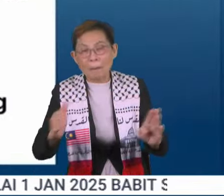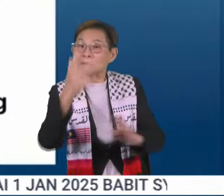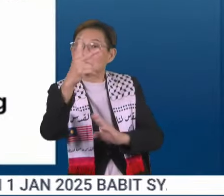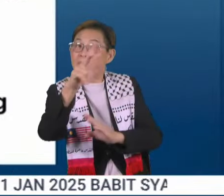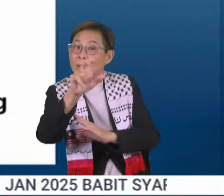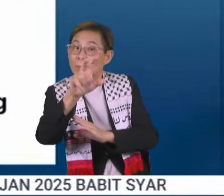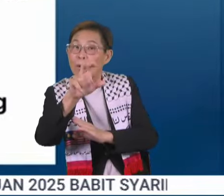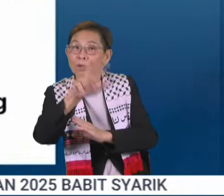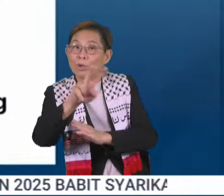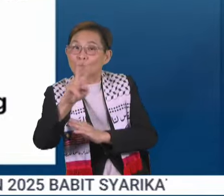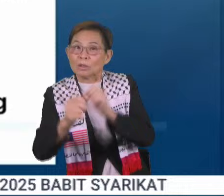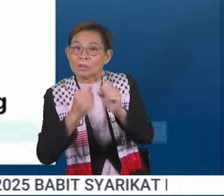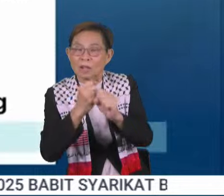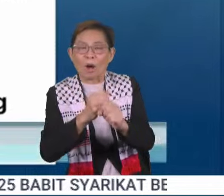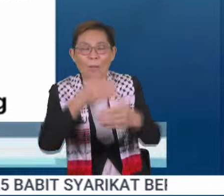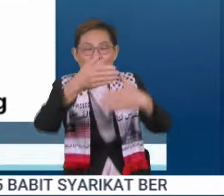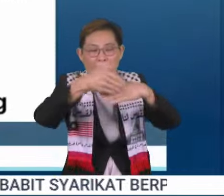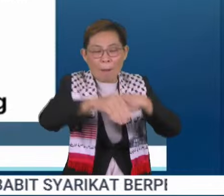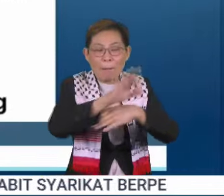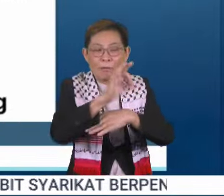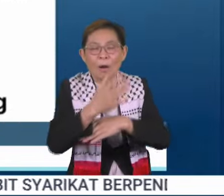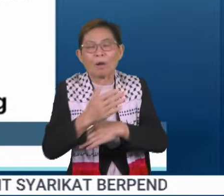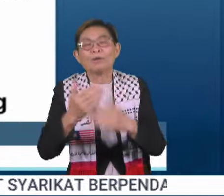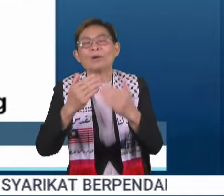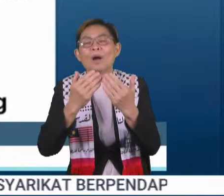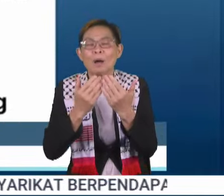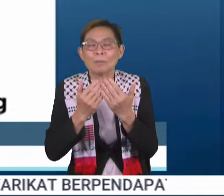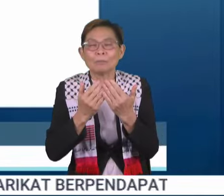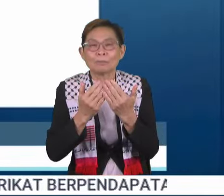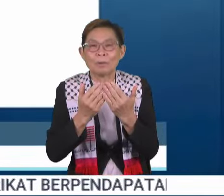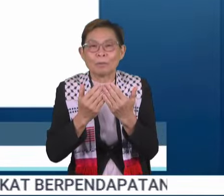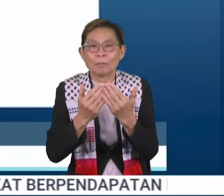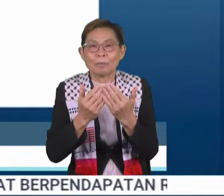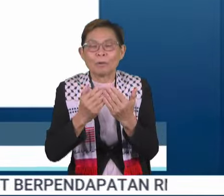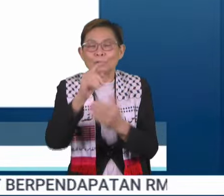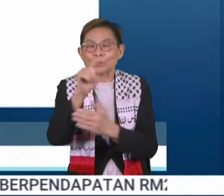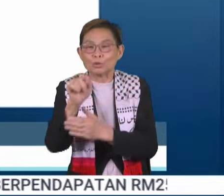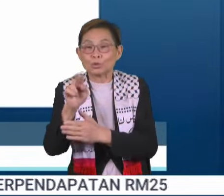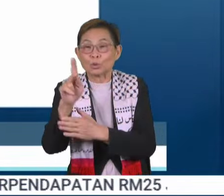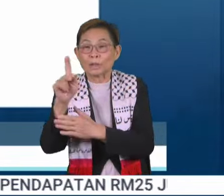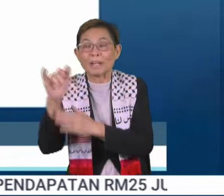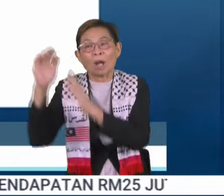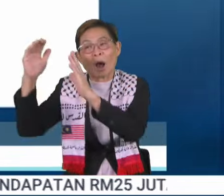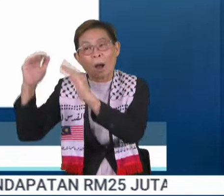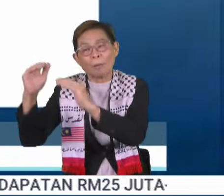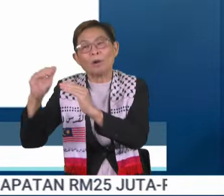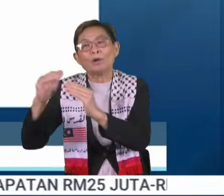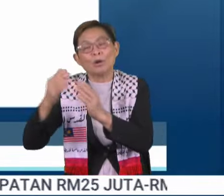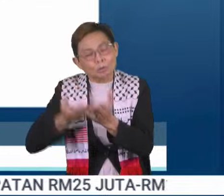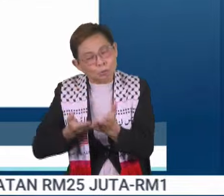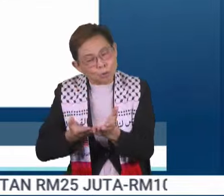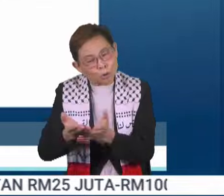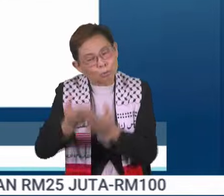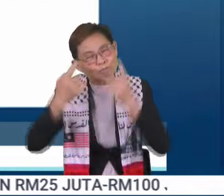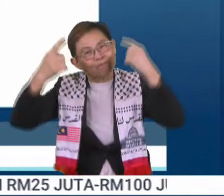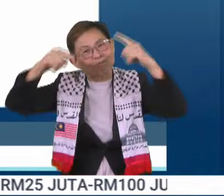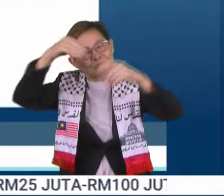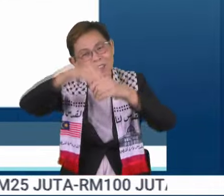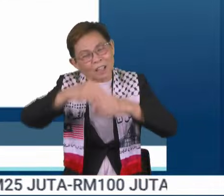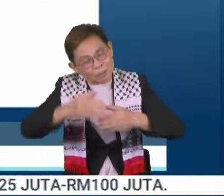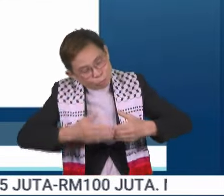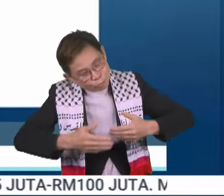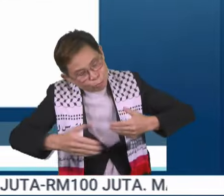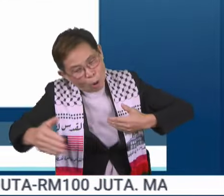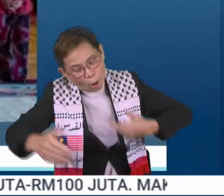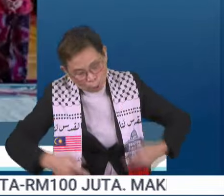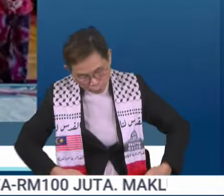Menerusi hantaran di Facebook, beliau menitipkan doa semoga Tan Sri Muhammad Zuki Ali terus sukses dalam perjalanan hidup